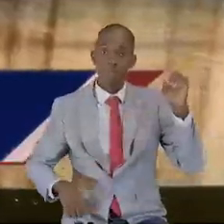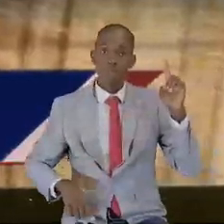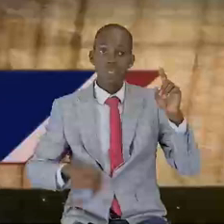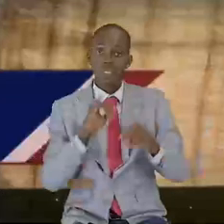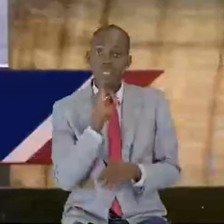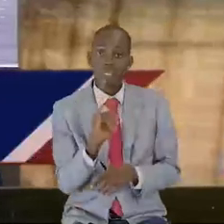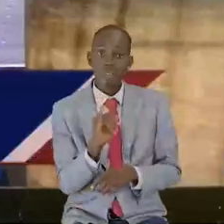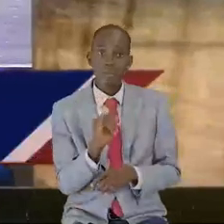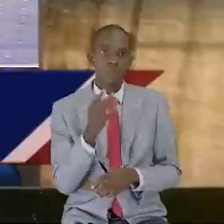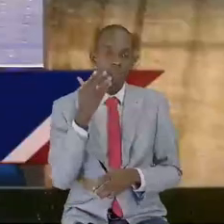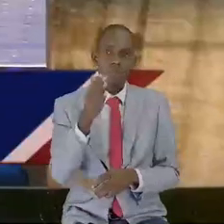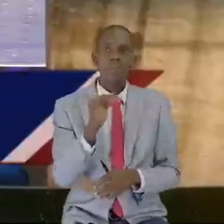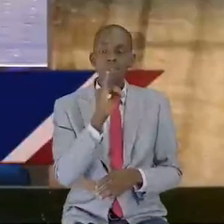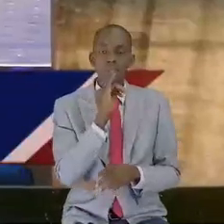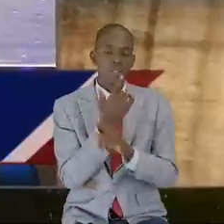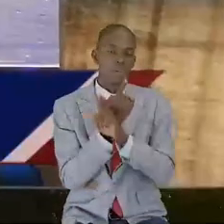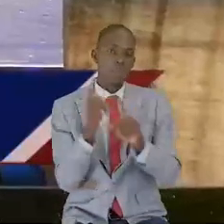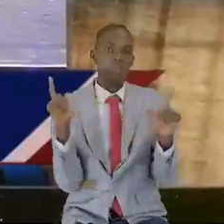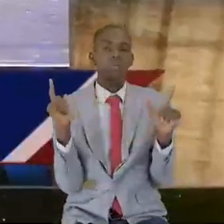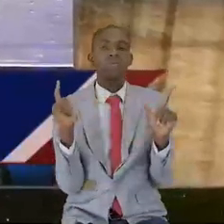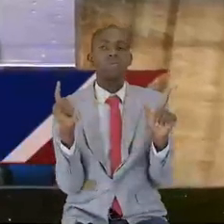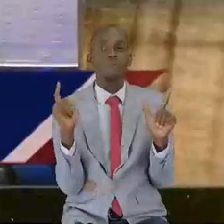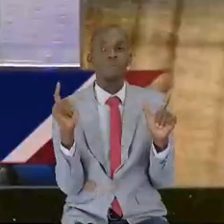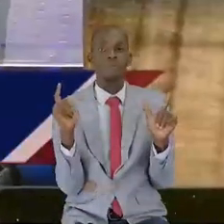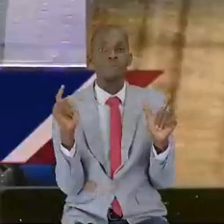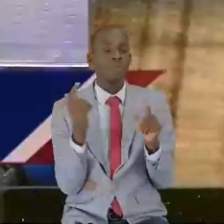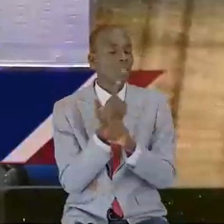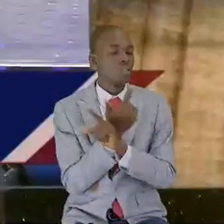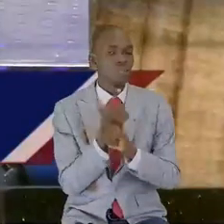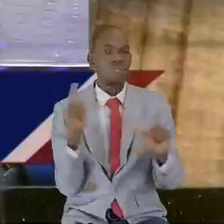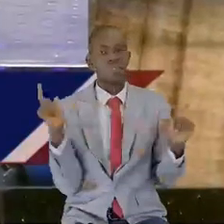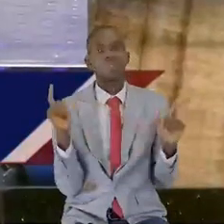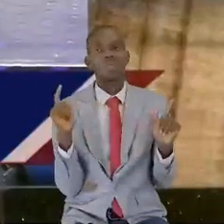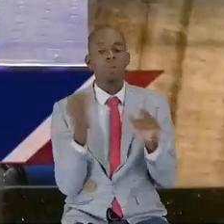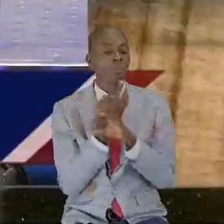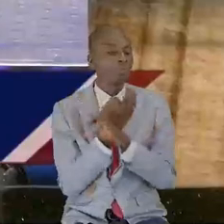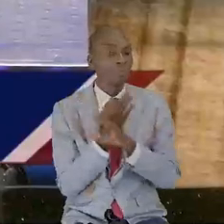là est la liberté, la libération, la liberté,